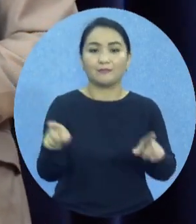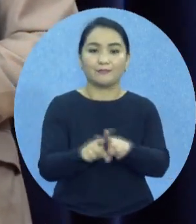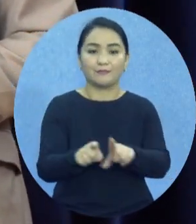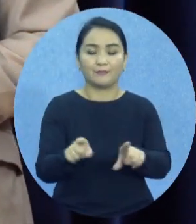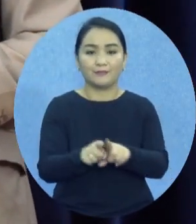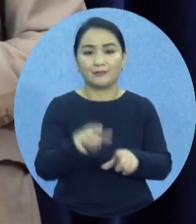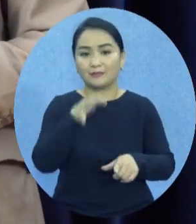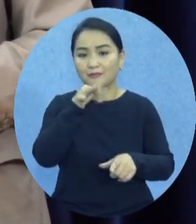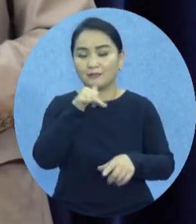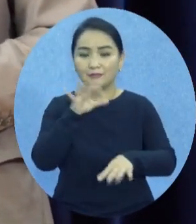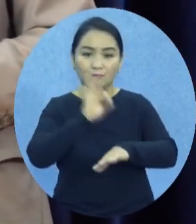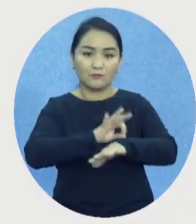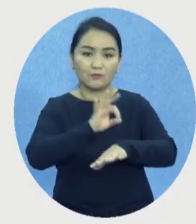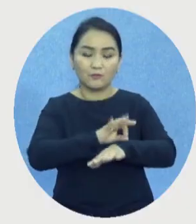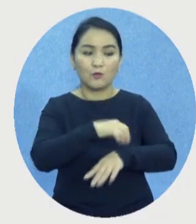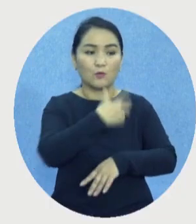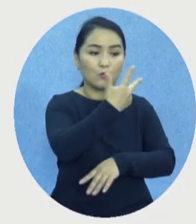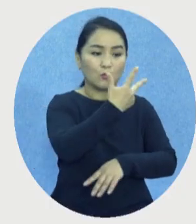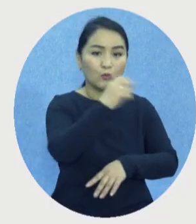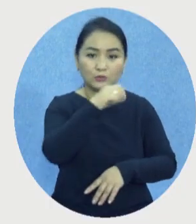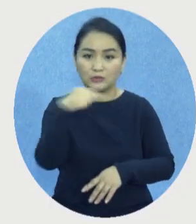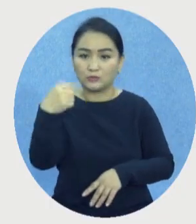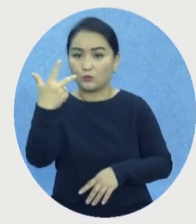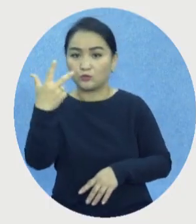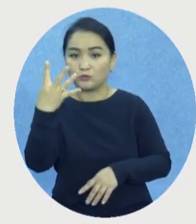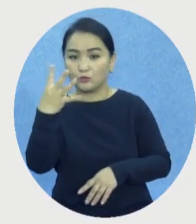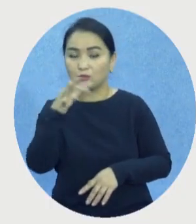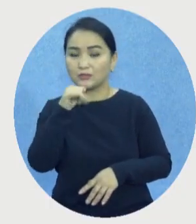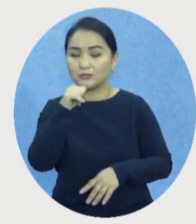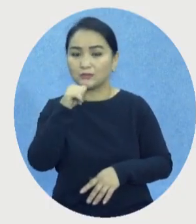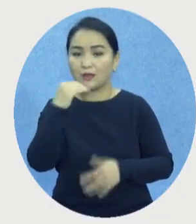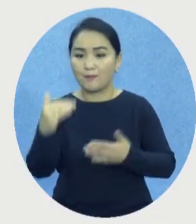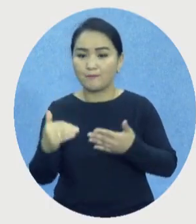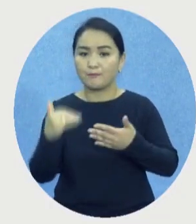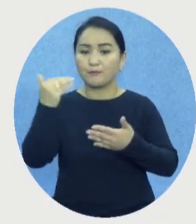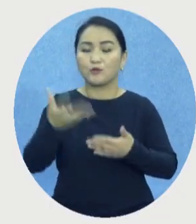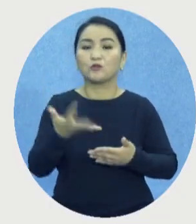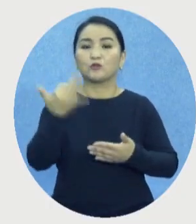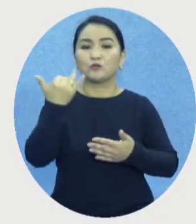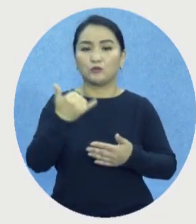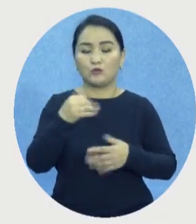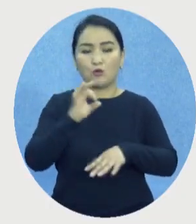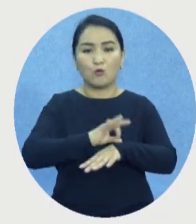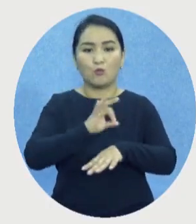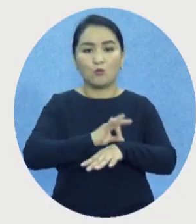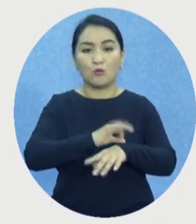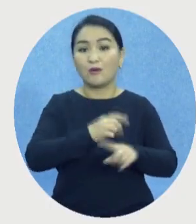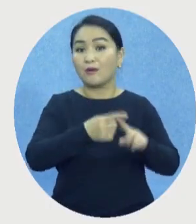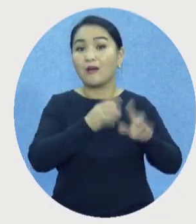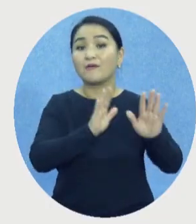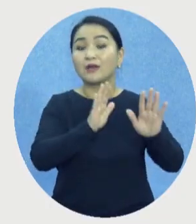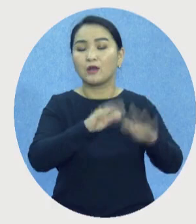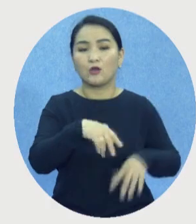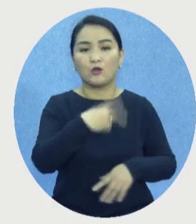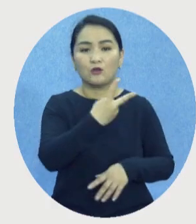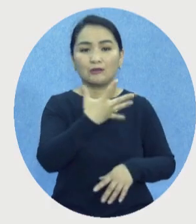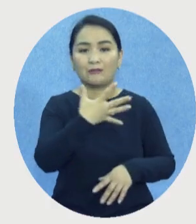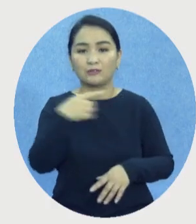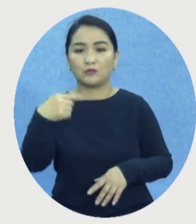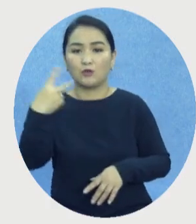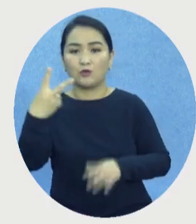байгаа. 30-аас 34 насныханд бол хамгийн өндөр өвчлөл бүртгэгдсэн хэвээрээ байгаа бол 25-аас 29 насныханд дараагийн